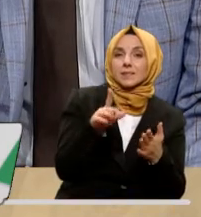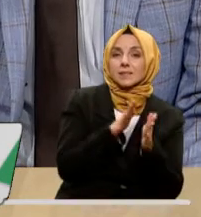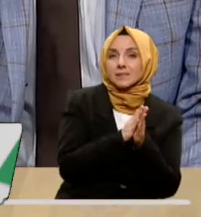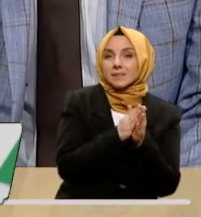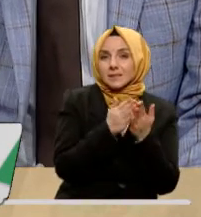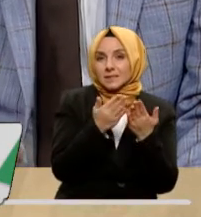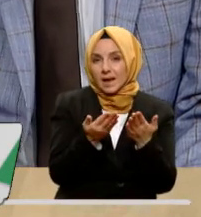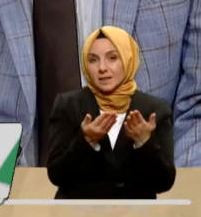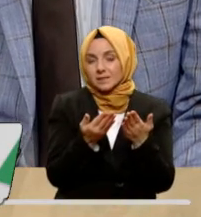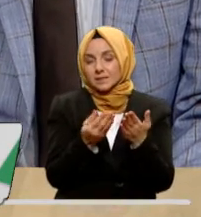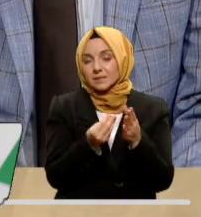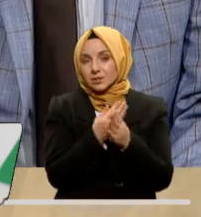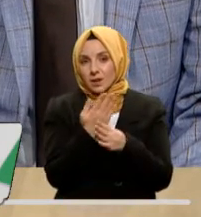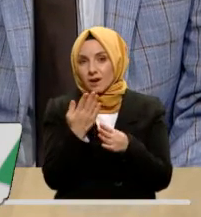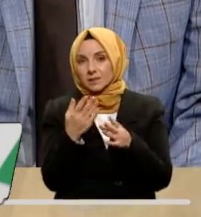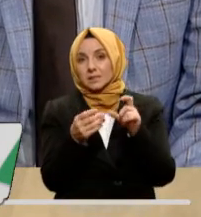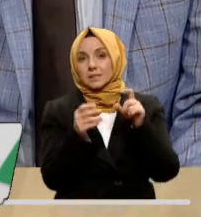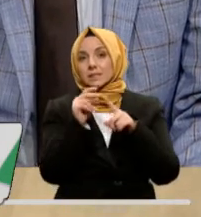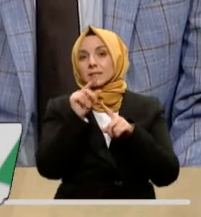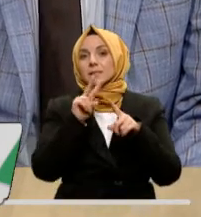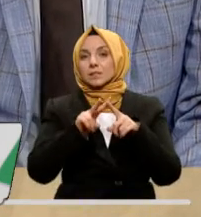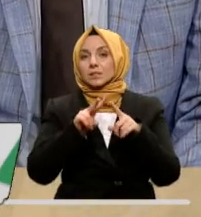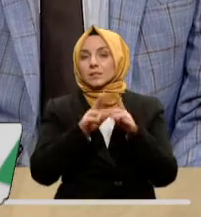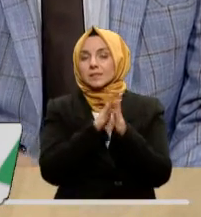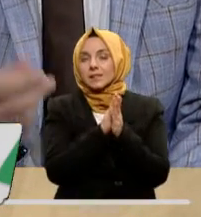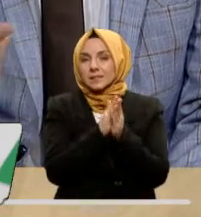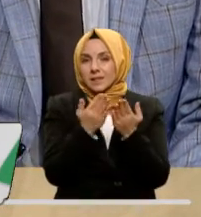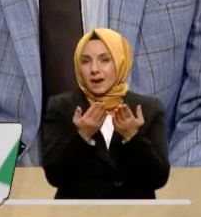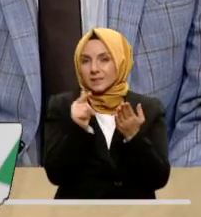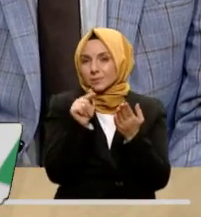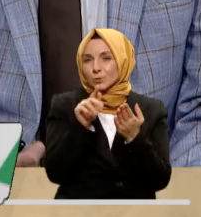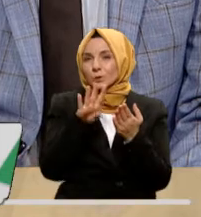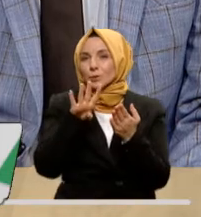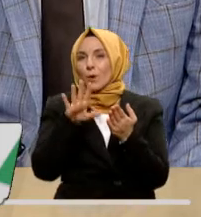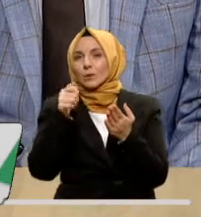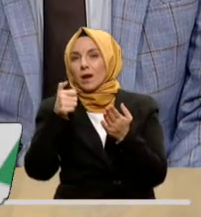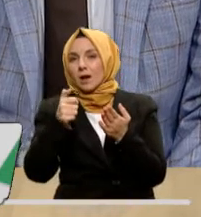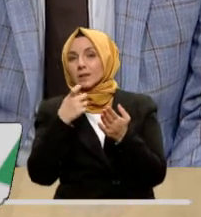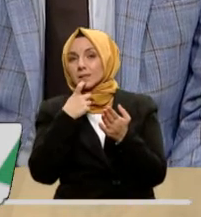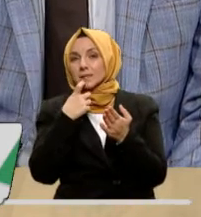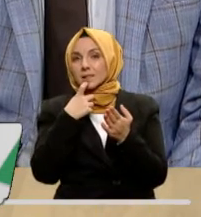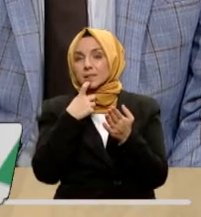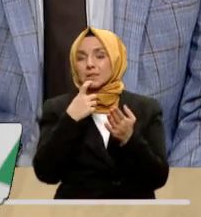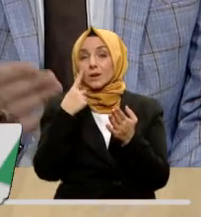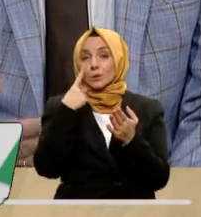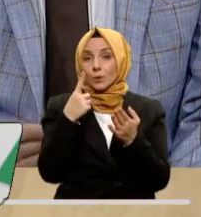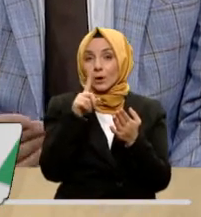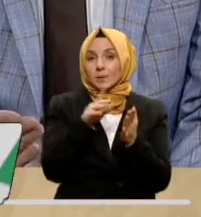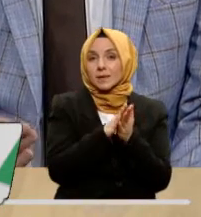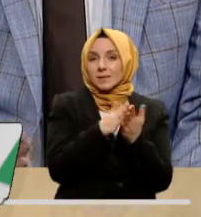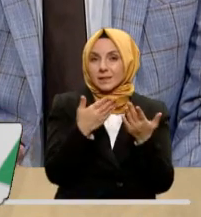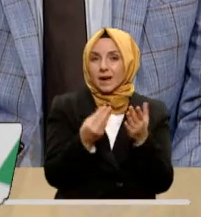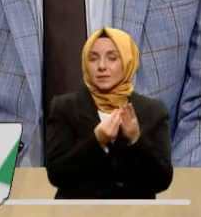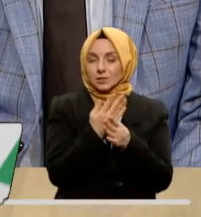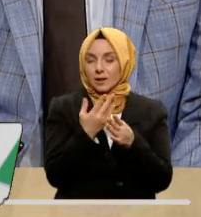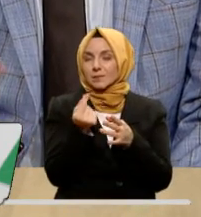Jim dergisi 4-6 yaş çocuklarımıza hitap eden bir Jim dergisi çıkarttık bunda en az